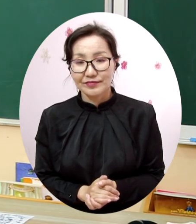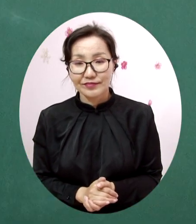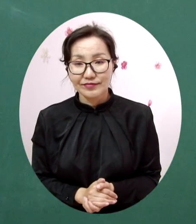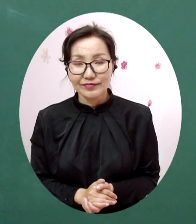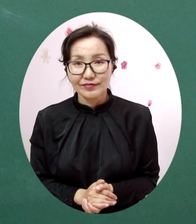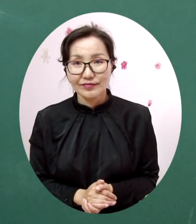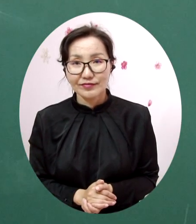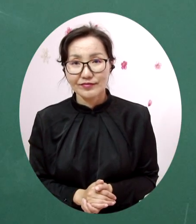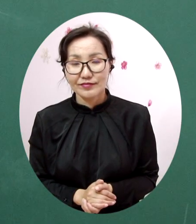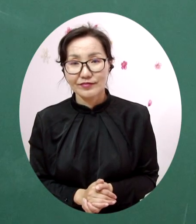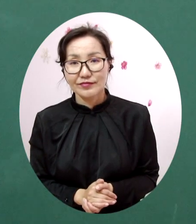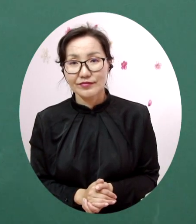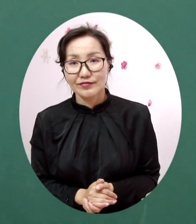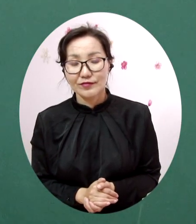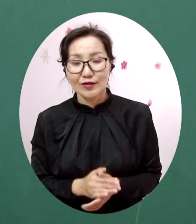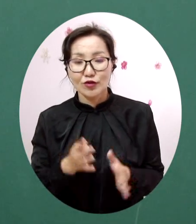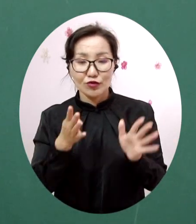9460-аас